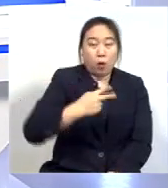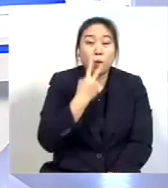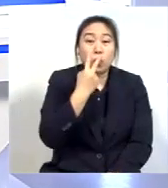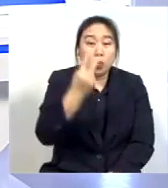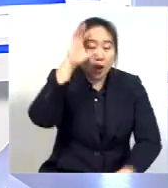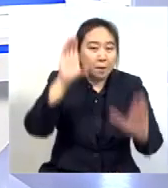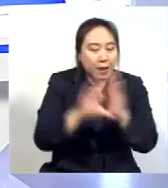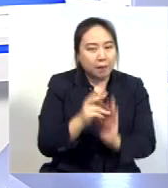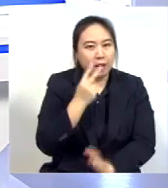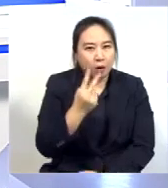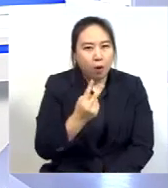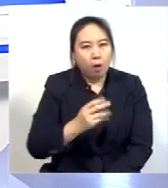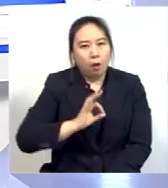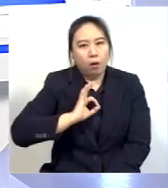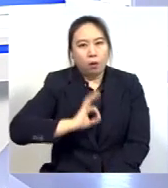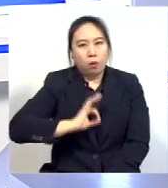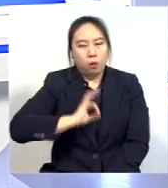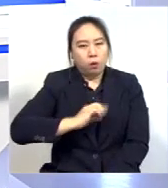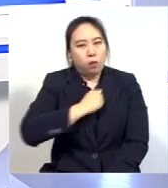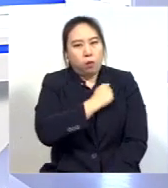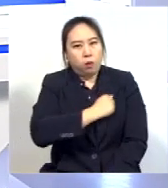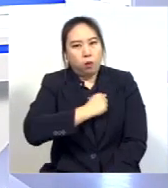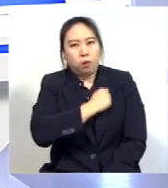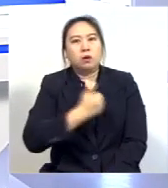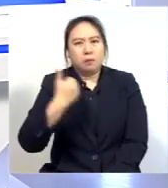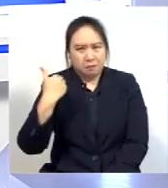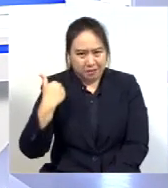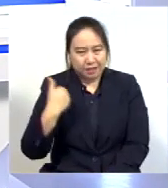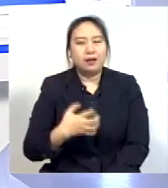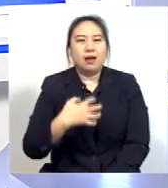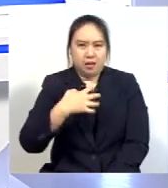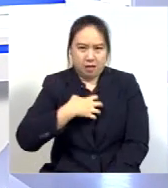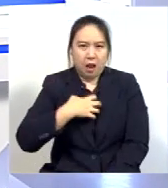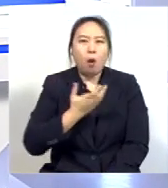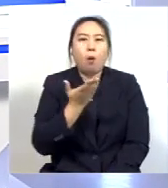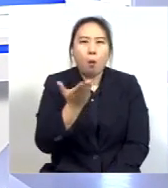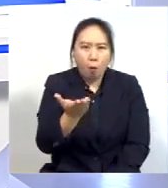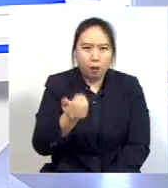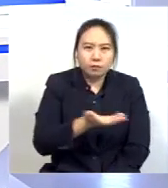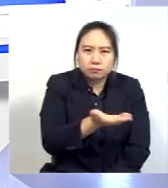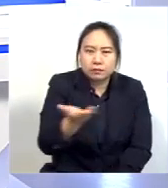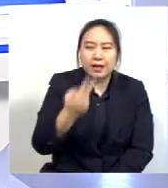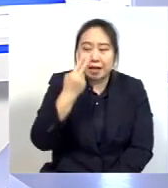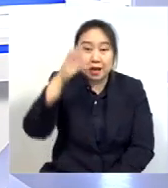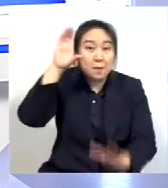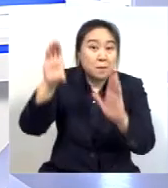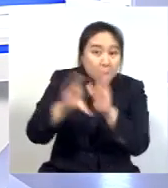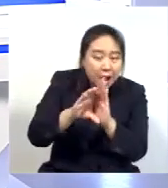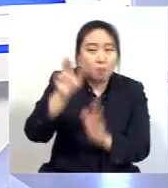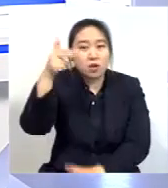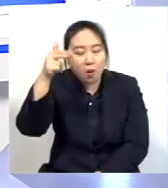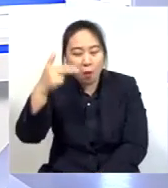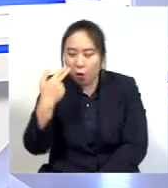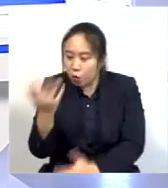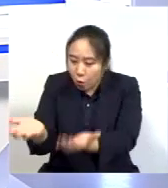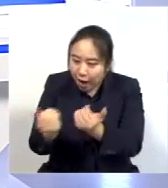เห็นภาพพวกเรายังรู้สึกว่ามันสร้างความสะเทือนใจมากๆนะคะเพราะฉะนั้นก็อยากจะขอความร่วมมือนะคะใครที่ได้รับภาพรับคลิปรับอะไรมาแล้ว